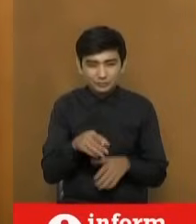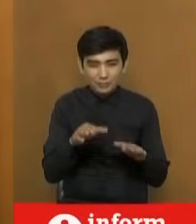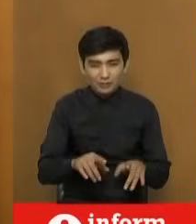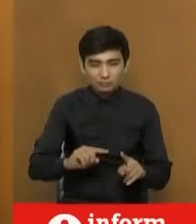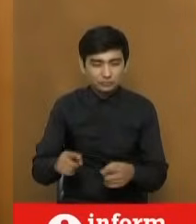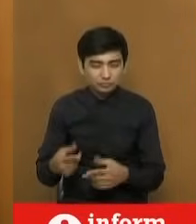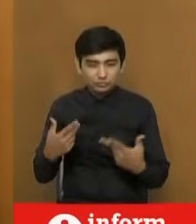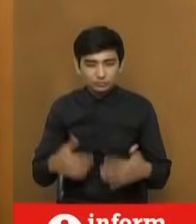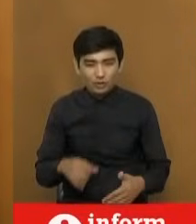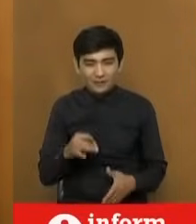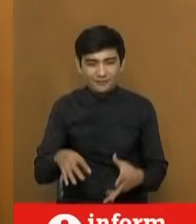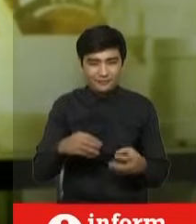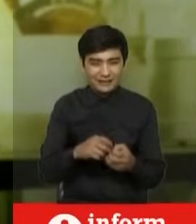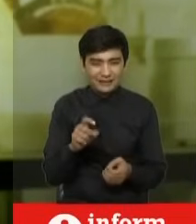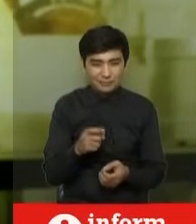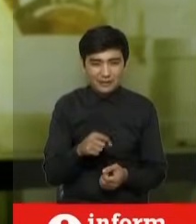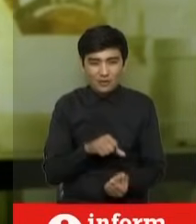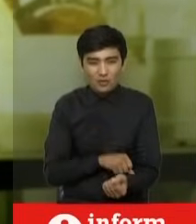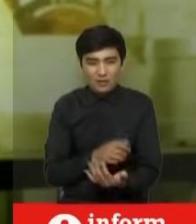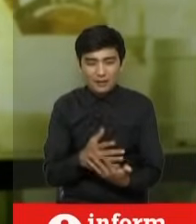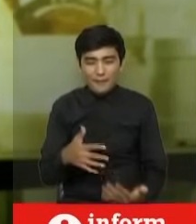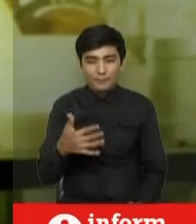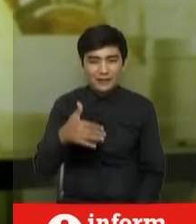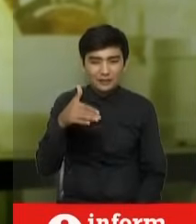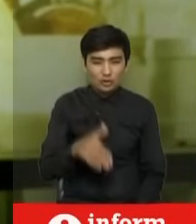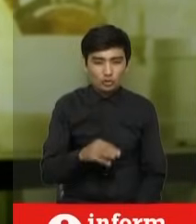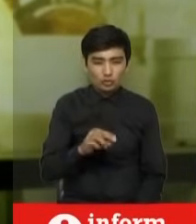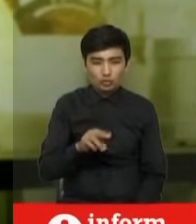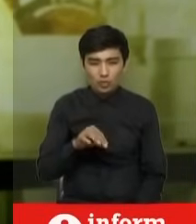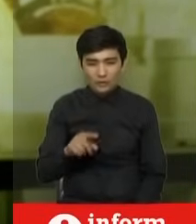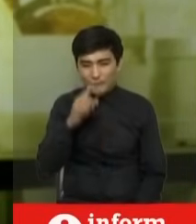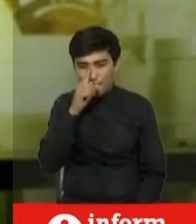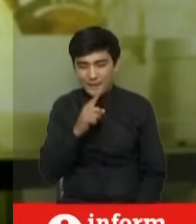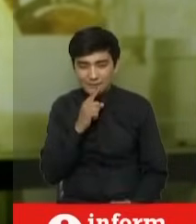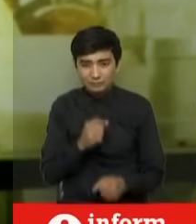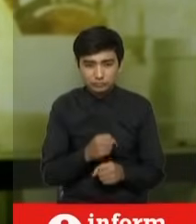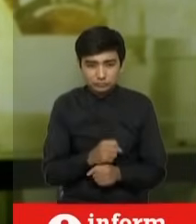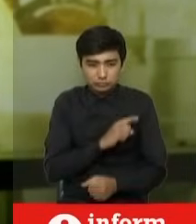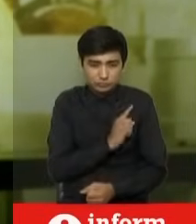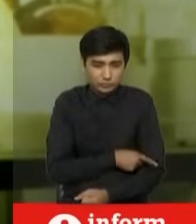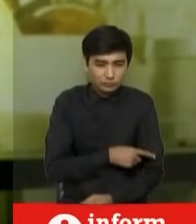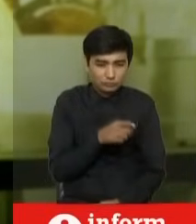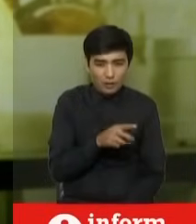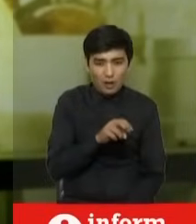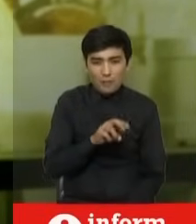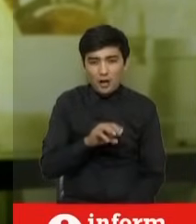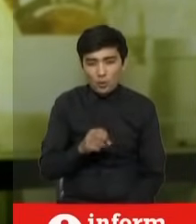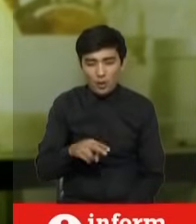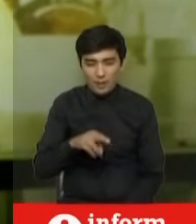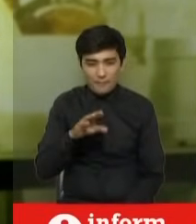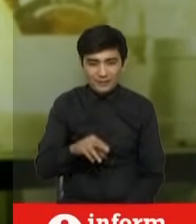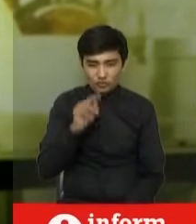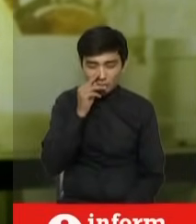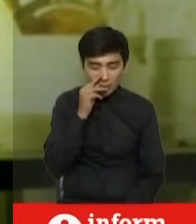производства синтетических наркотиков. 50 тысяч доз наркотиков в месяц. Такова мощность нарколаборатории, выявленной в Шымкенте.